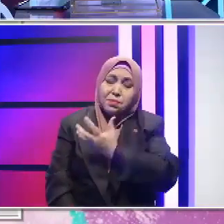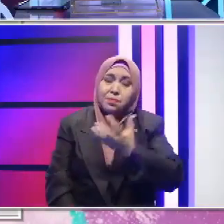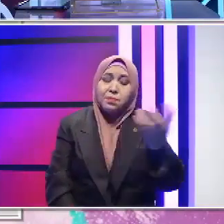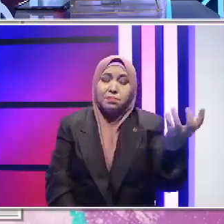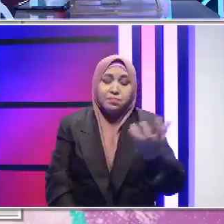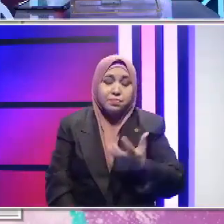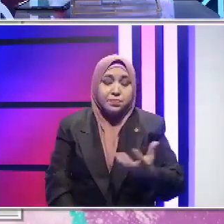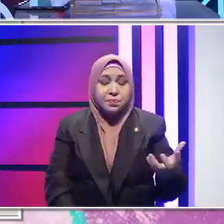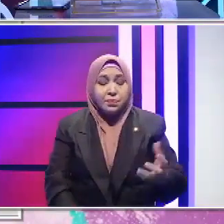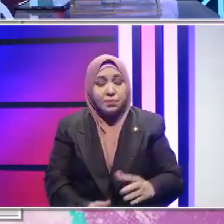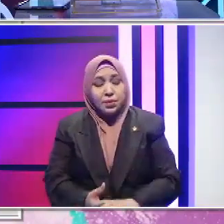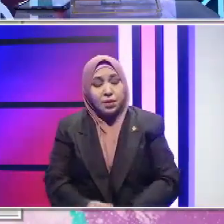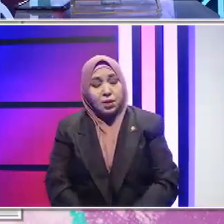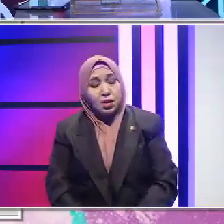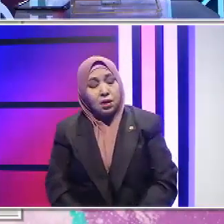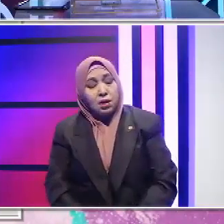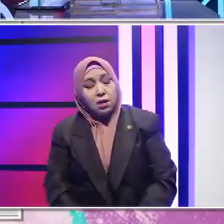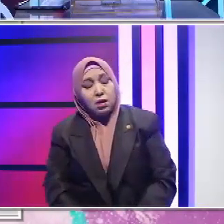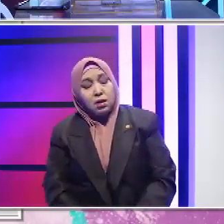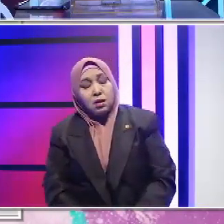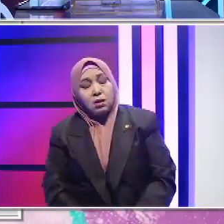أليم